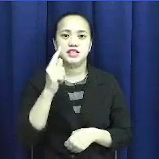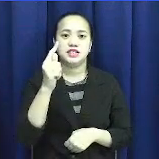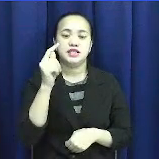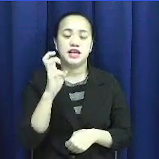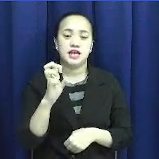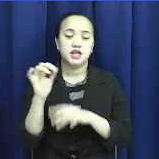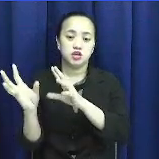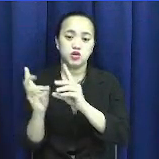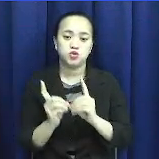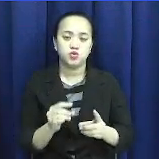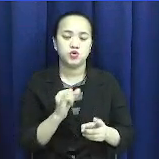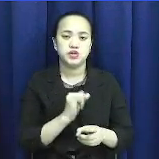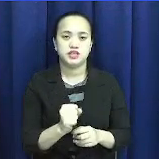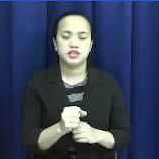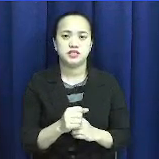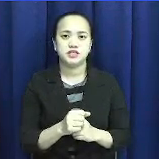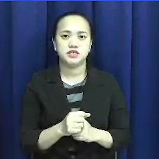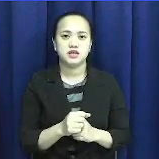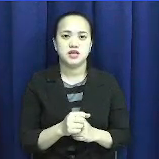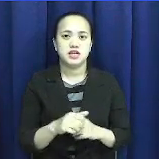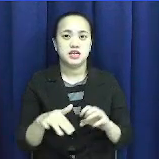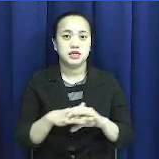nasa authority ay